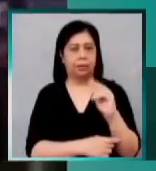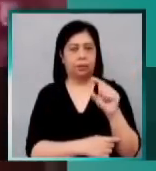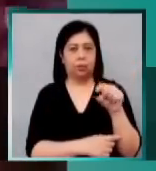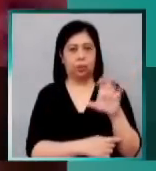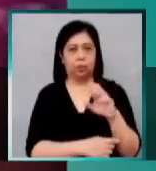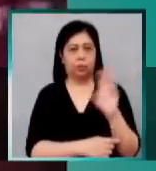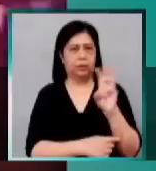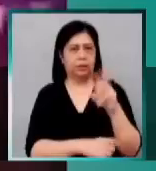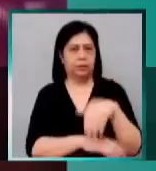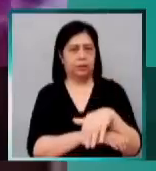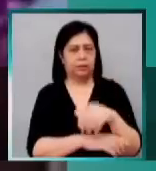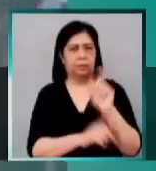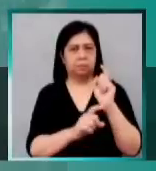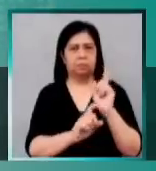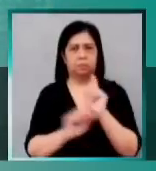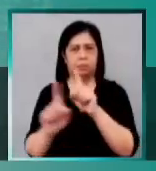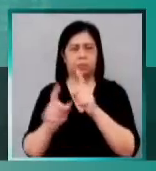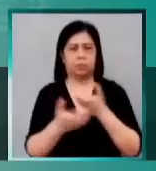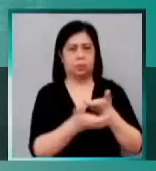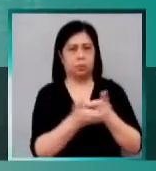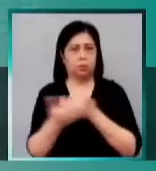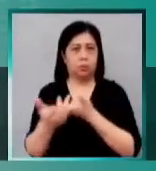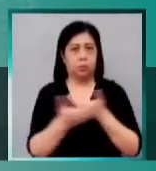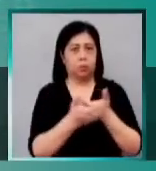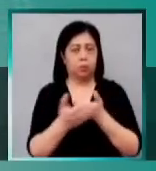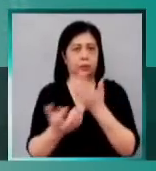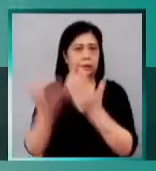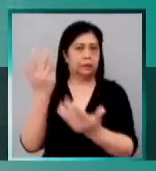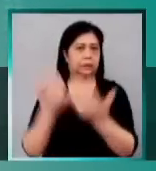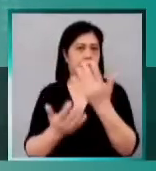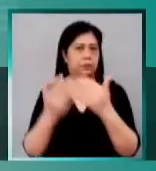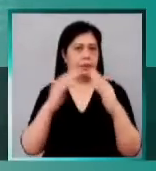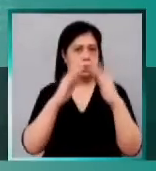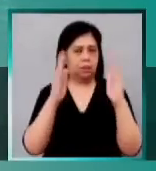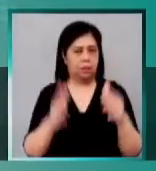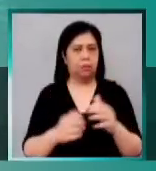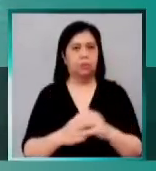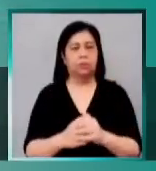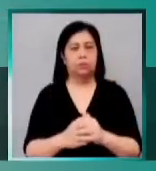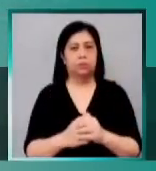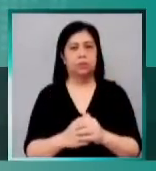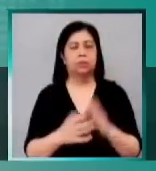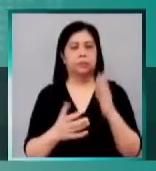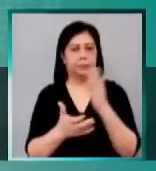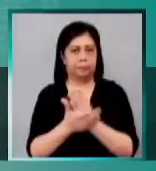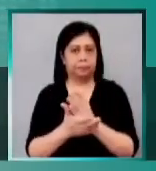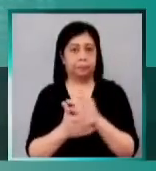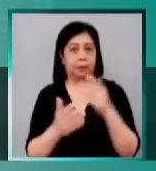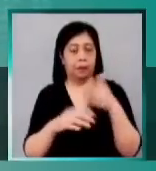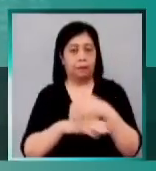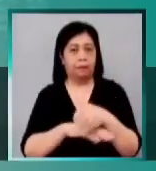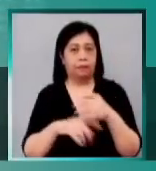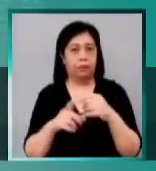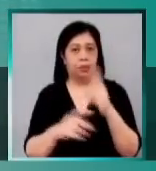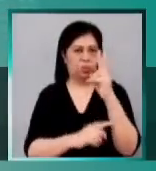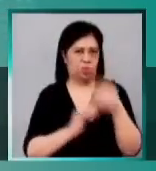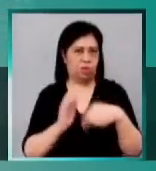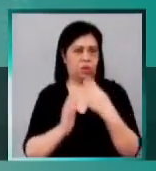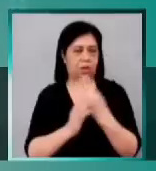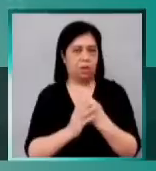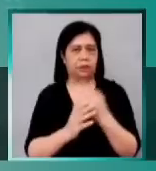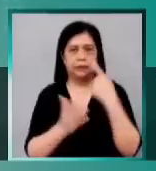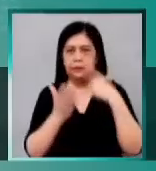agad rumesponde ang mga bombero sa nasusunog na bahay. Naapula ito matapos ang 2 oras. Inaalam pa